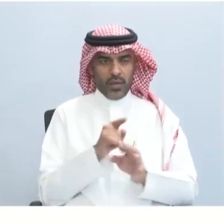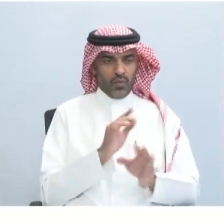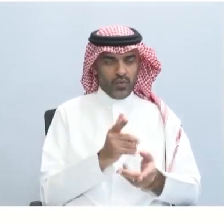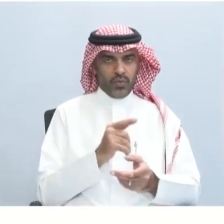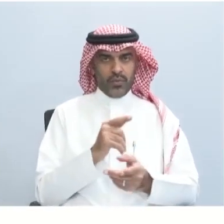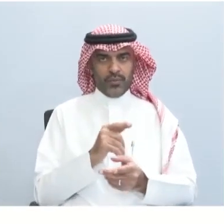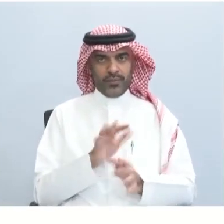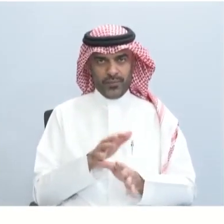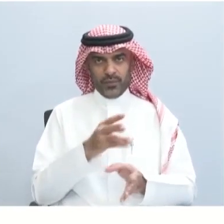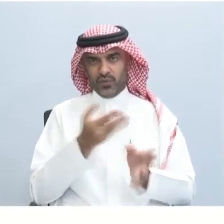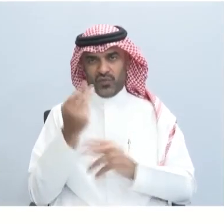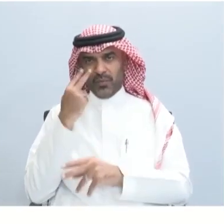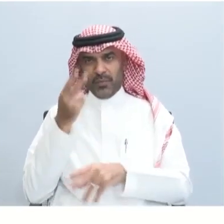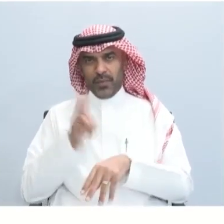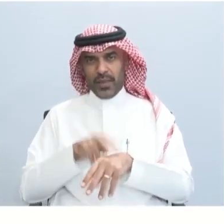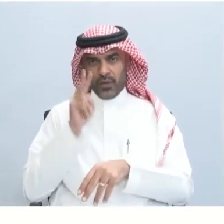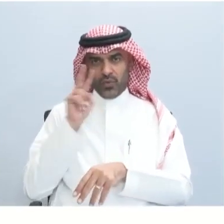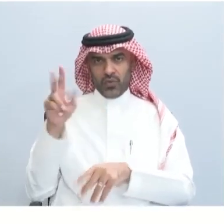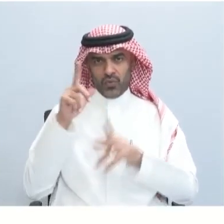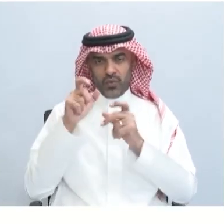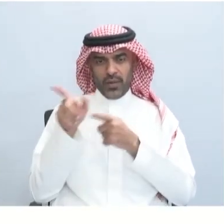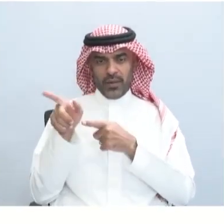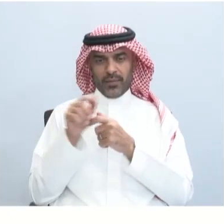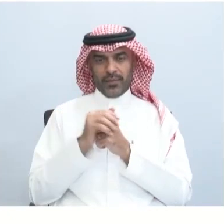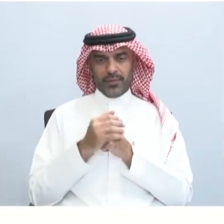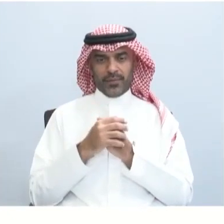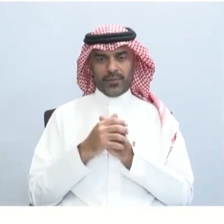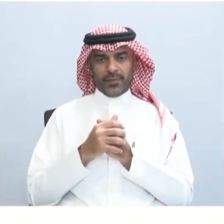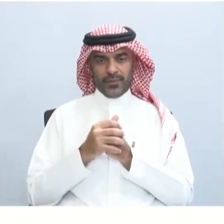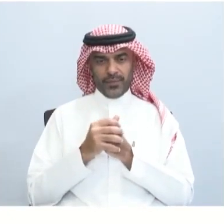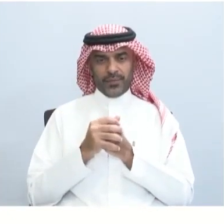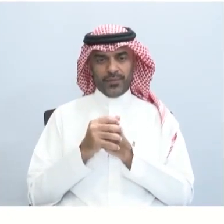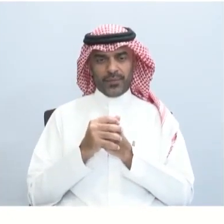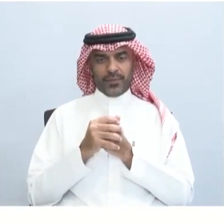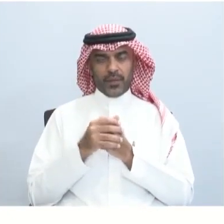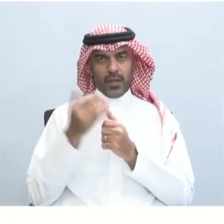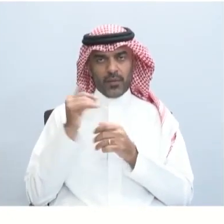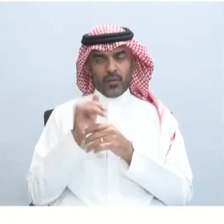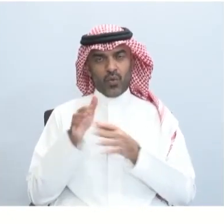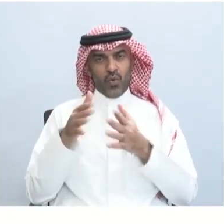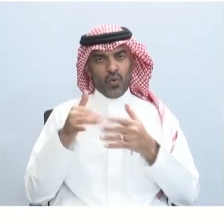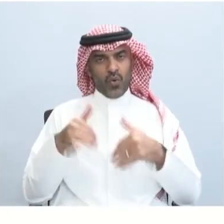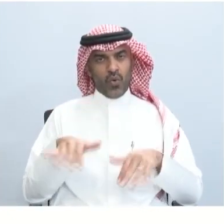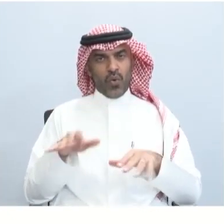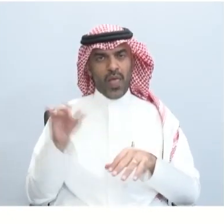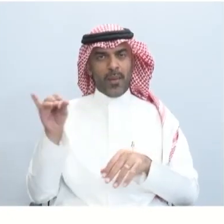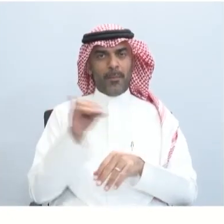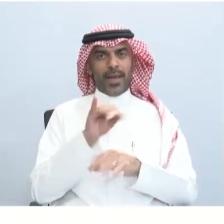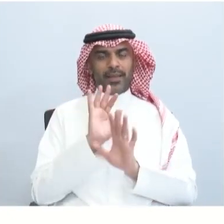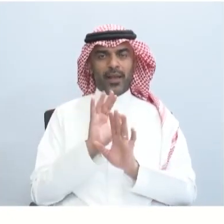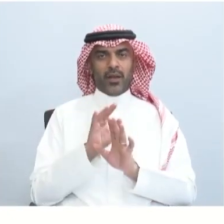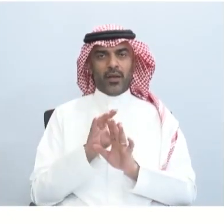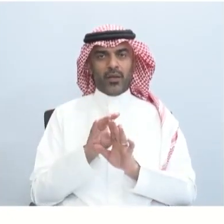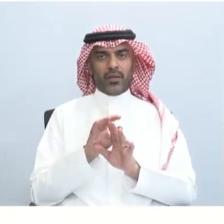نعود للصوره شاهدوا هذه الصوره ذكرنا انها جميعها ماده كل ما هو